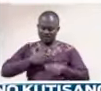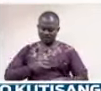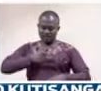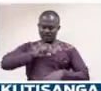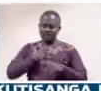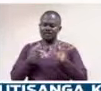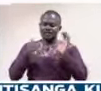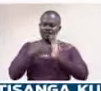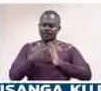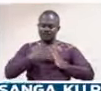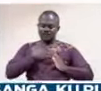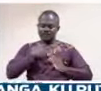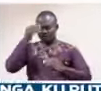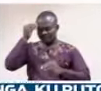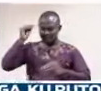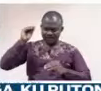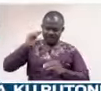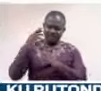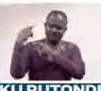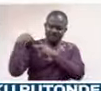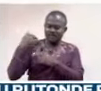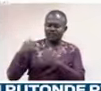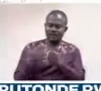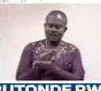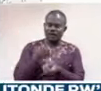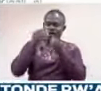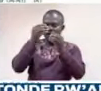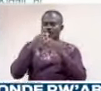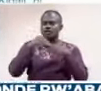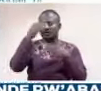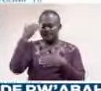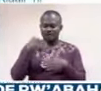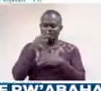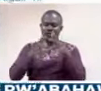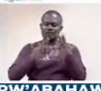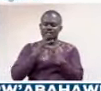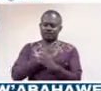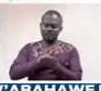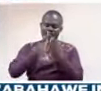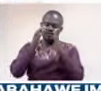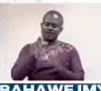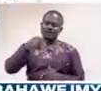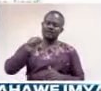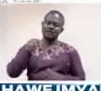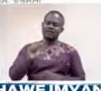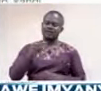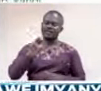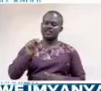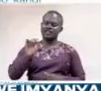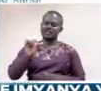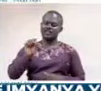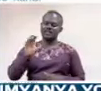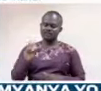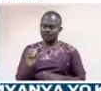kandi rushimishijwe n'ubutumwa bushya wahawe n'umushumba wa Kiliziya Gatolika ku isi, nyir'ubutungane Papa Francisco wakugize